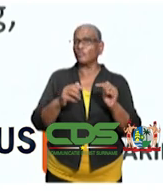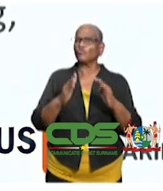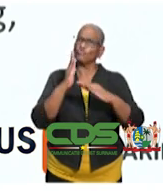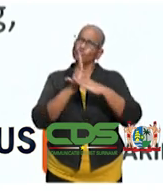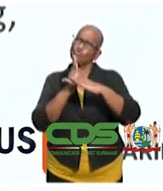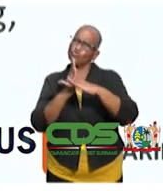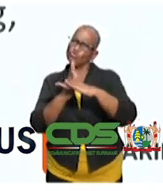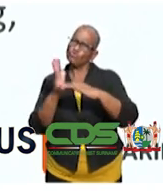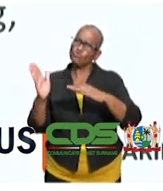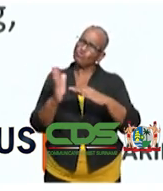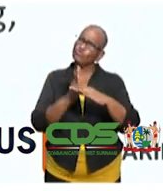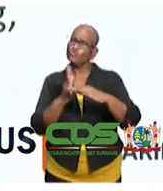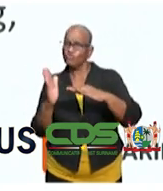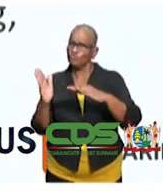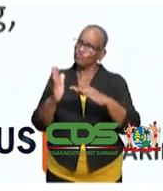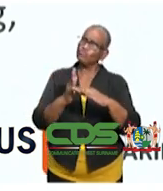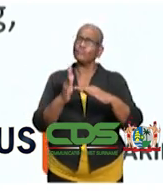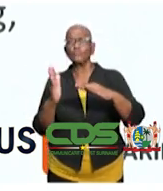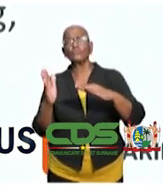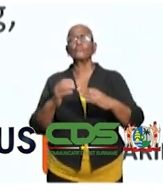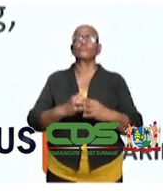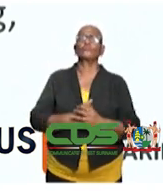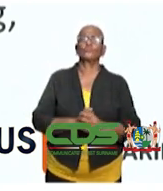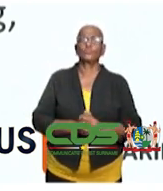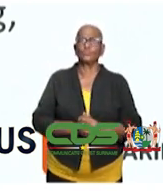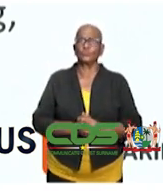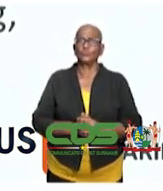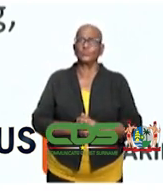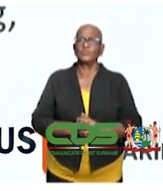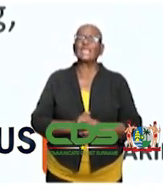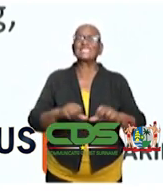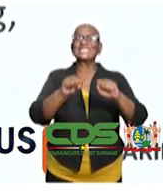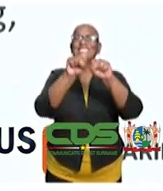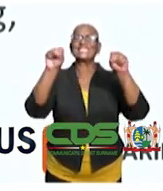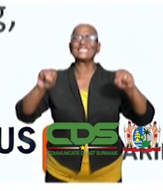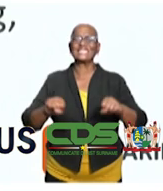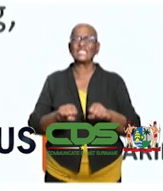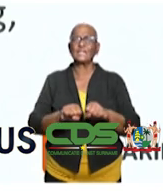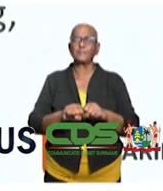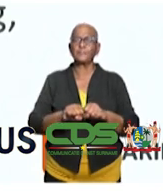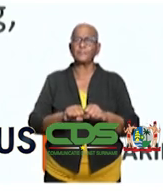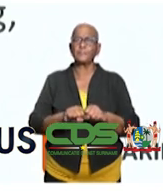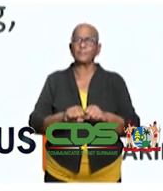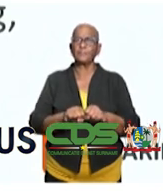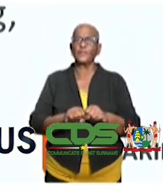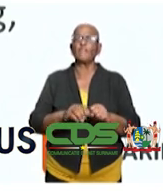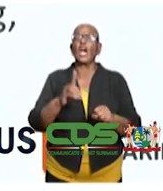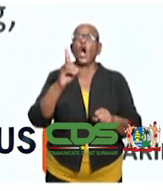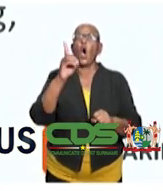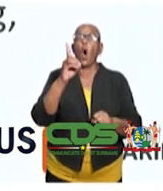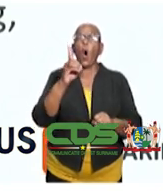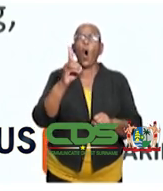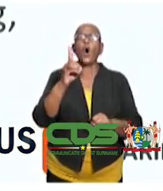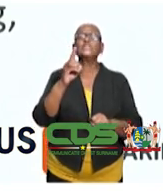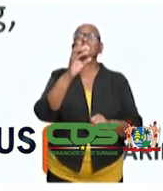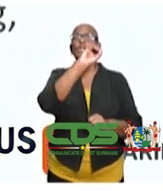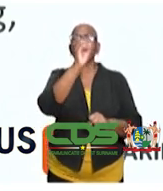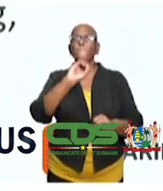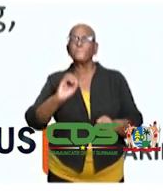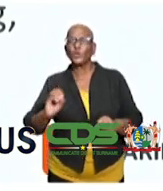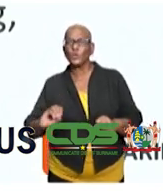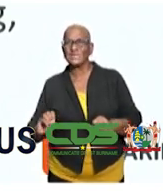om uiteindelijk te geraken tot een systeem van 100% subjectsubsidie in